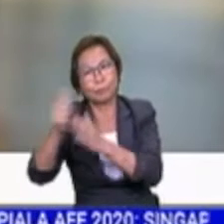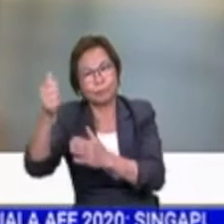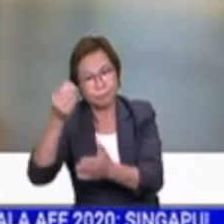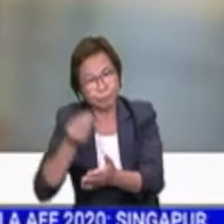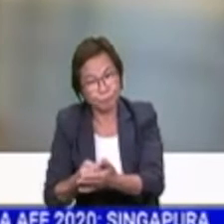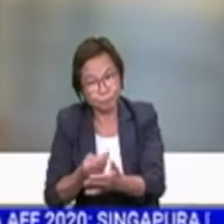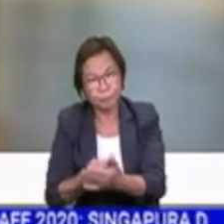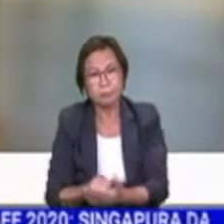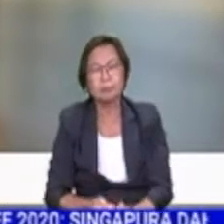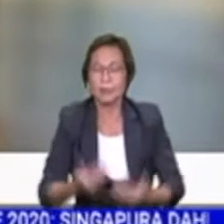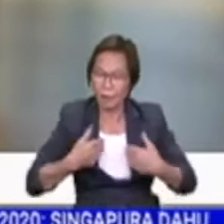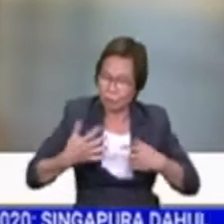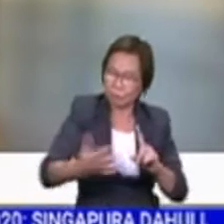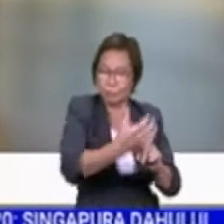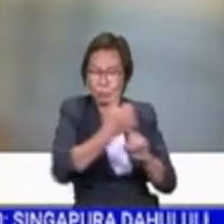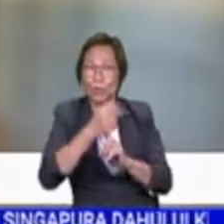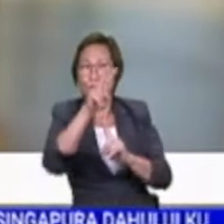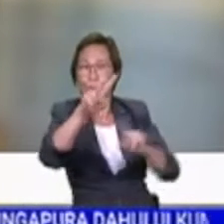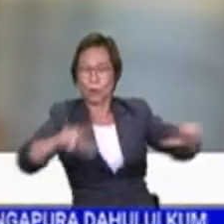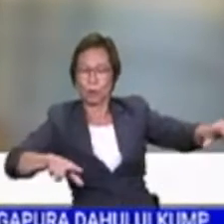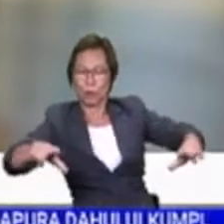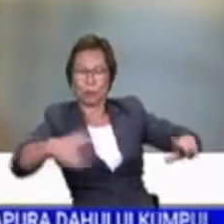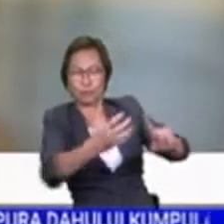RM28,810. Turut disita dua buah lori.